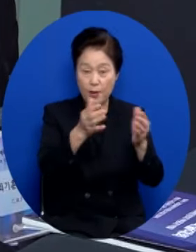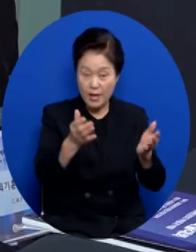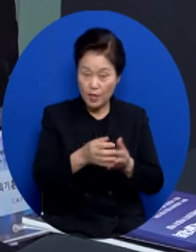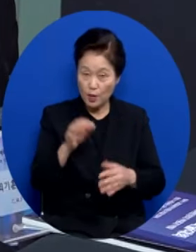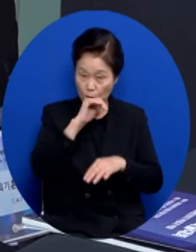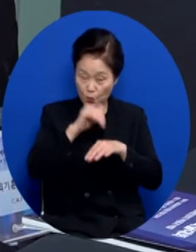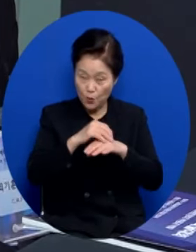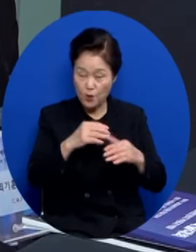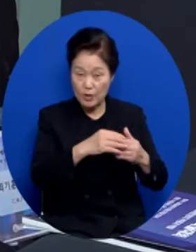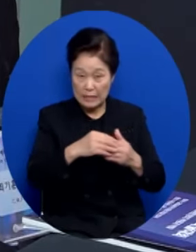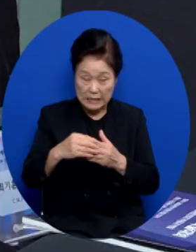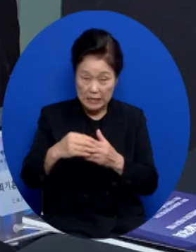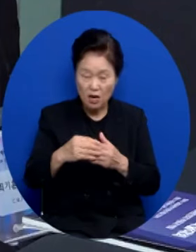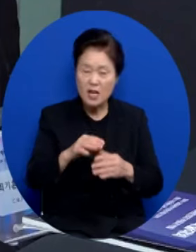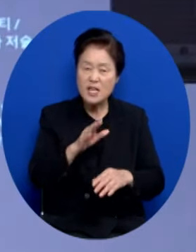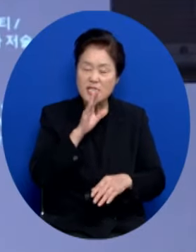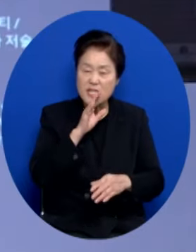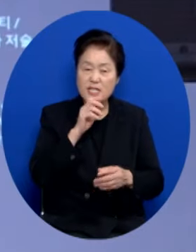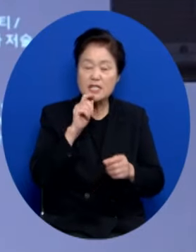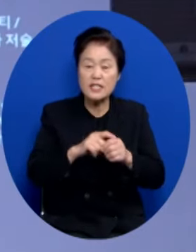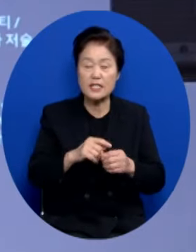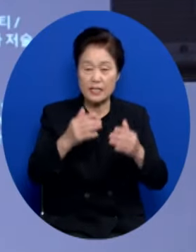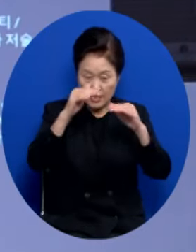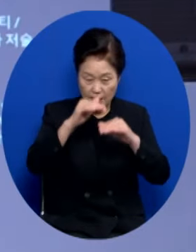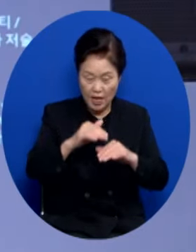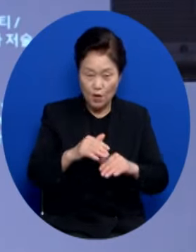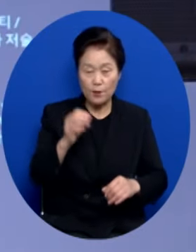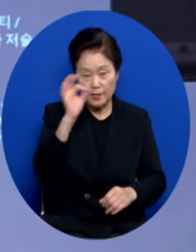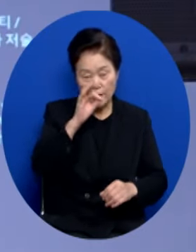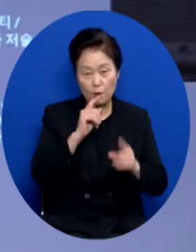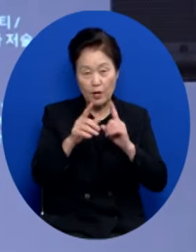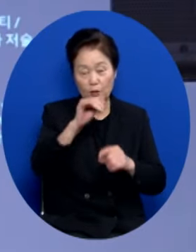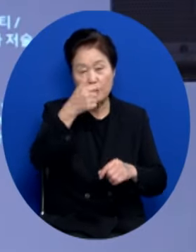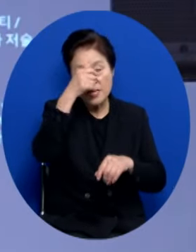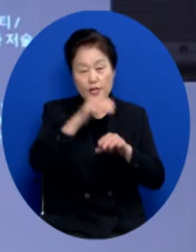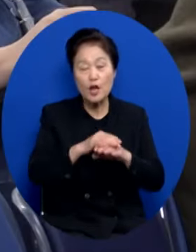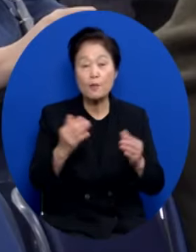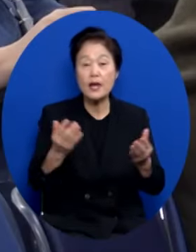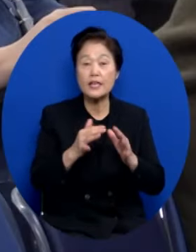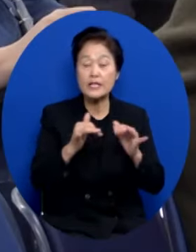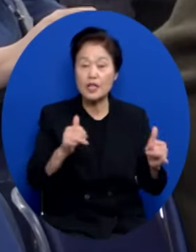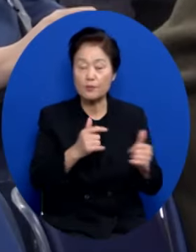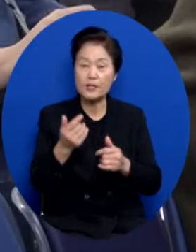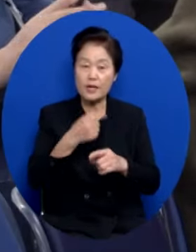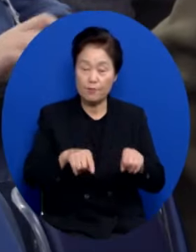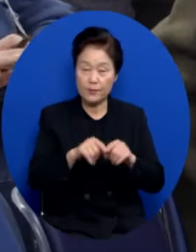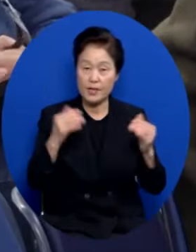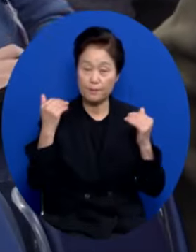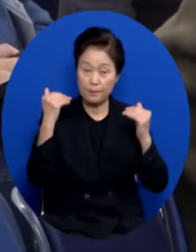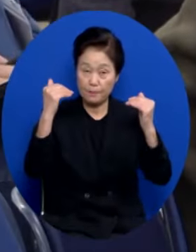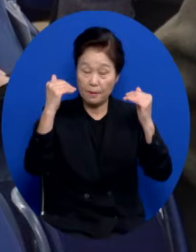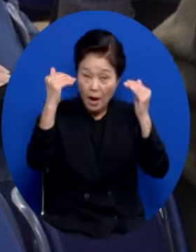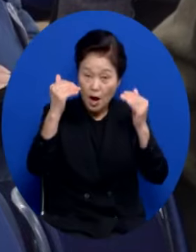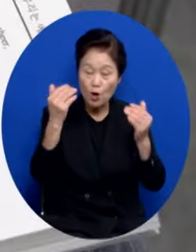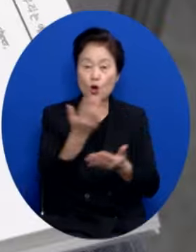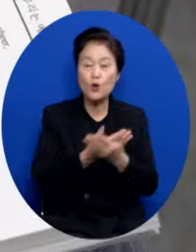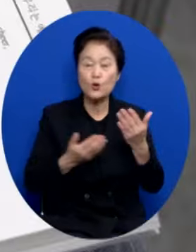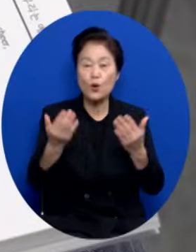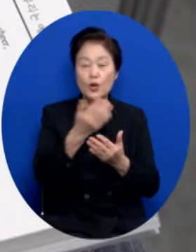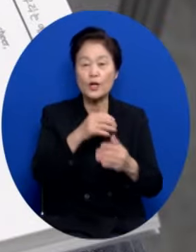등을 위한 실질적인 방안을 모색해 나가겠다며 예배 사역자들이 함께 성장하고 교류하는